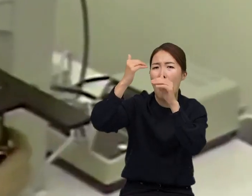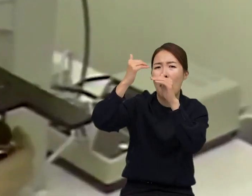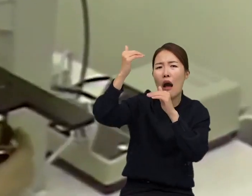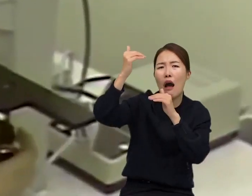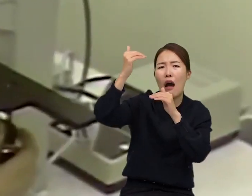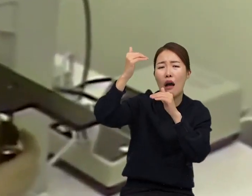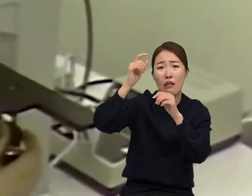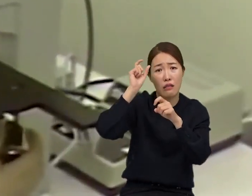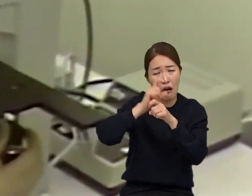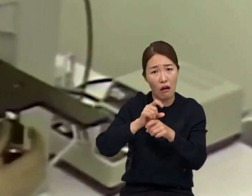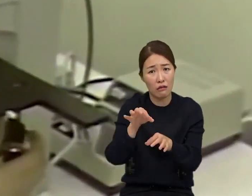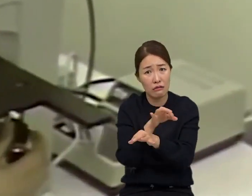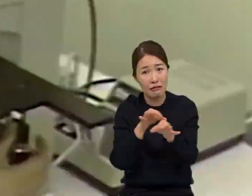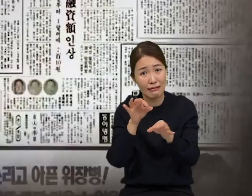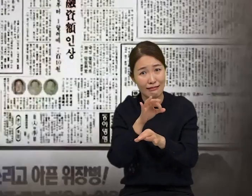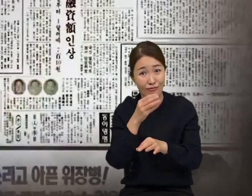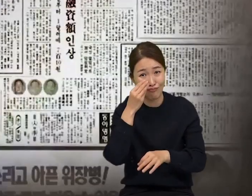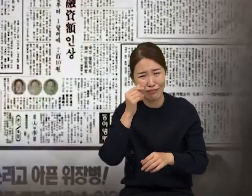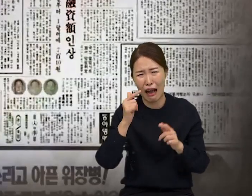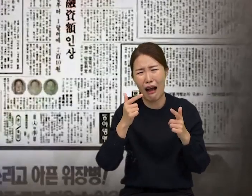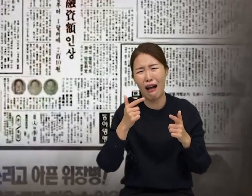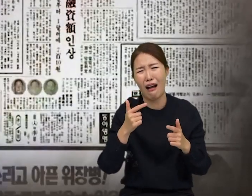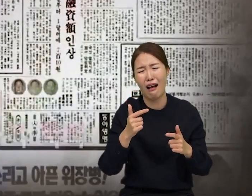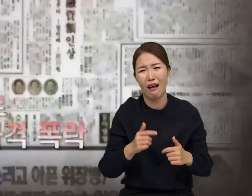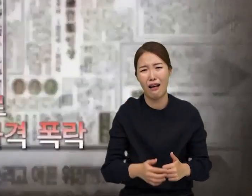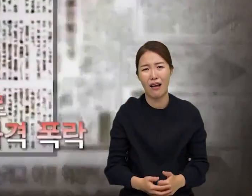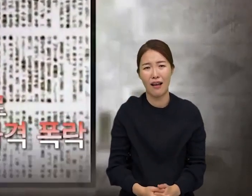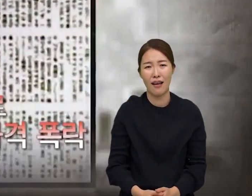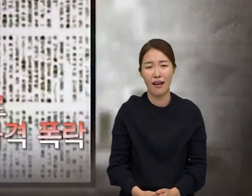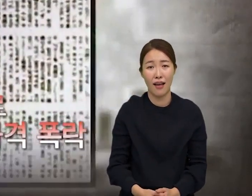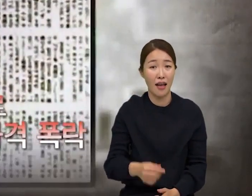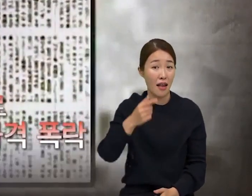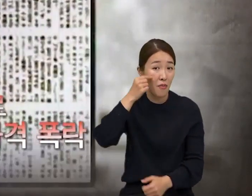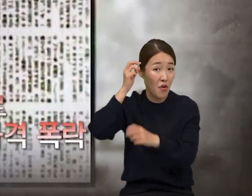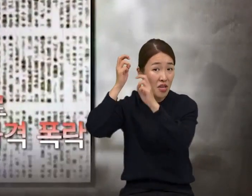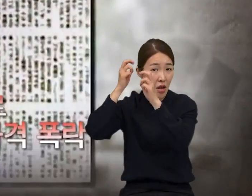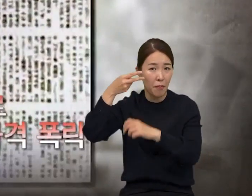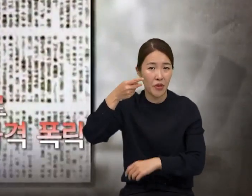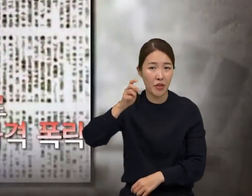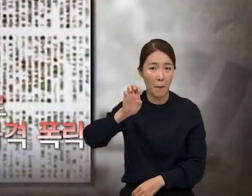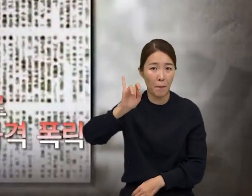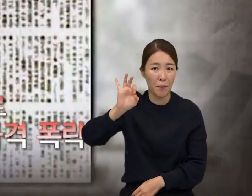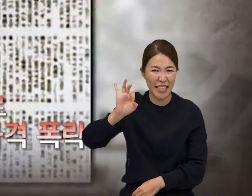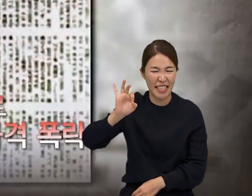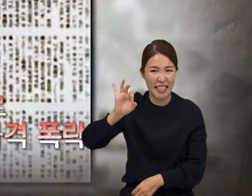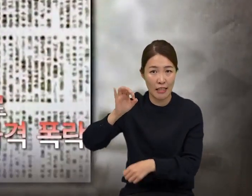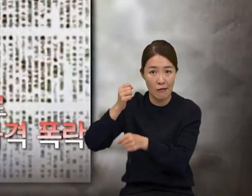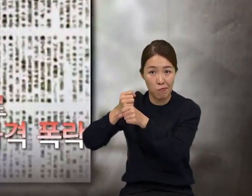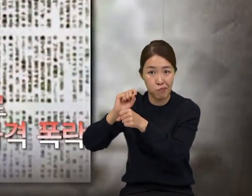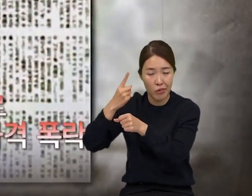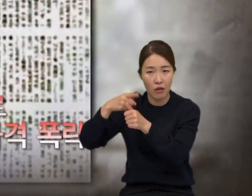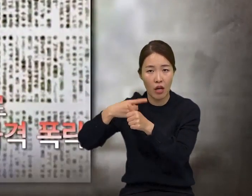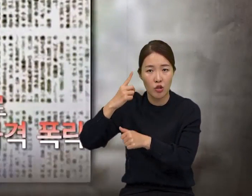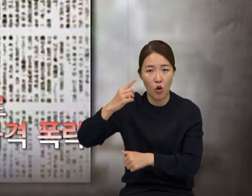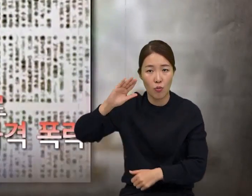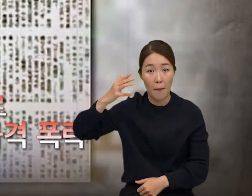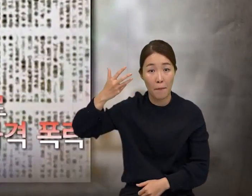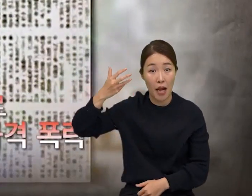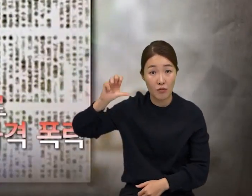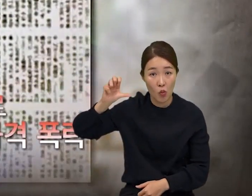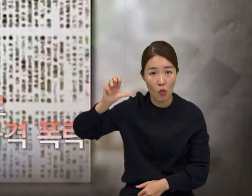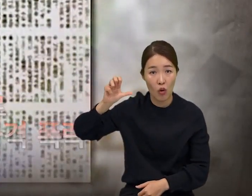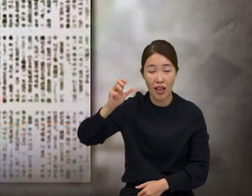게다가 시장은 호락호락하지 않았다. 일본 기업의 덤핑 공세로 1985년에 D램